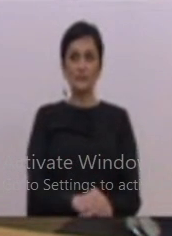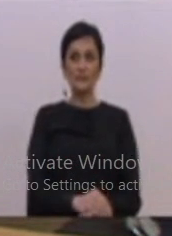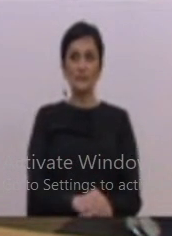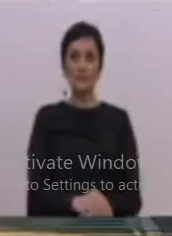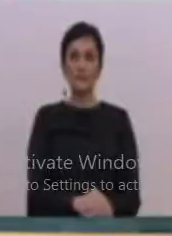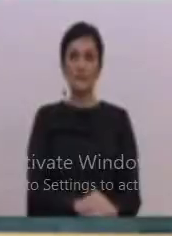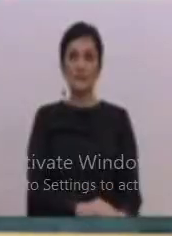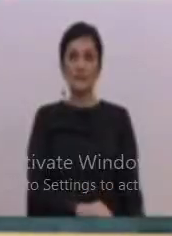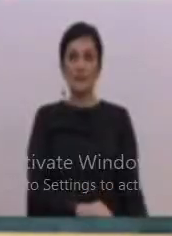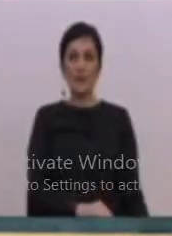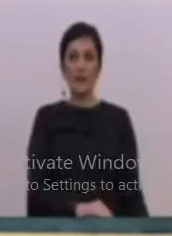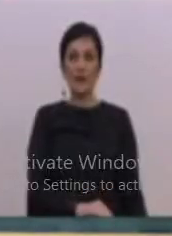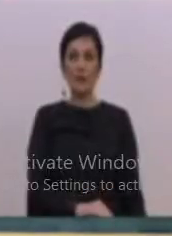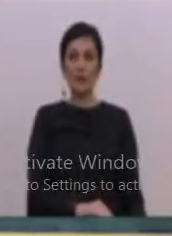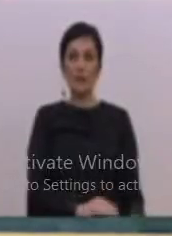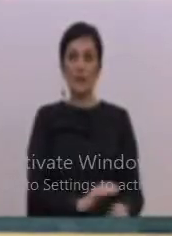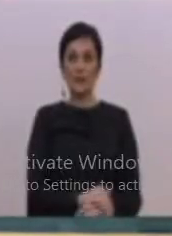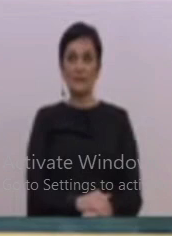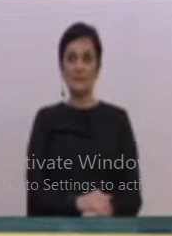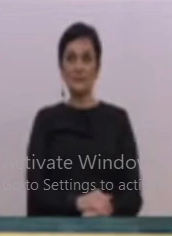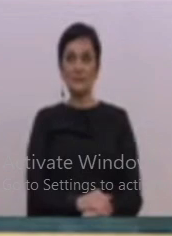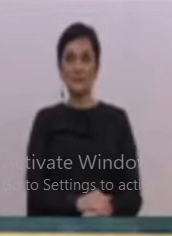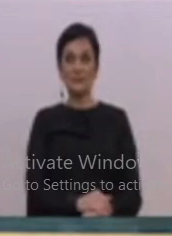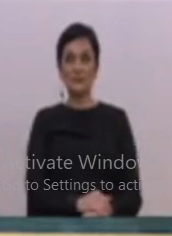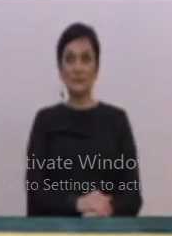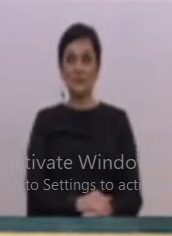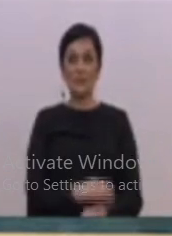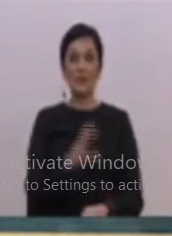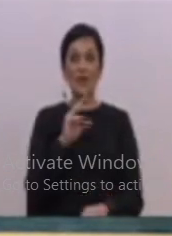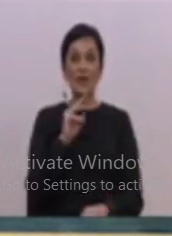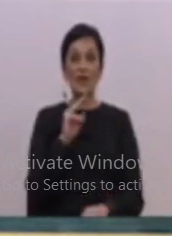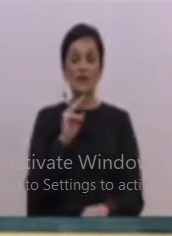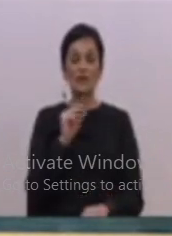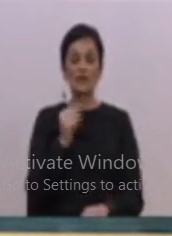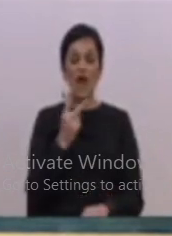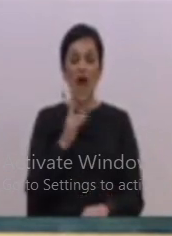შალვა შავგულიძე 5 წუთი